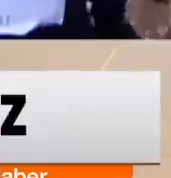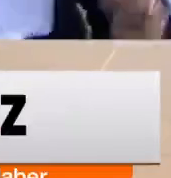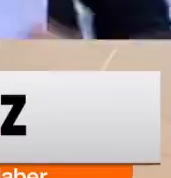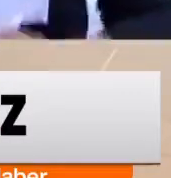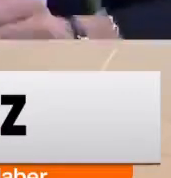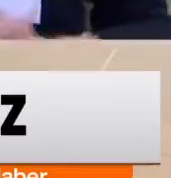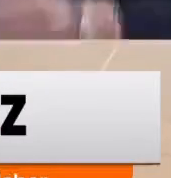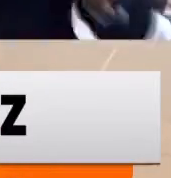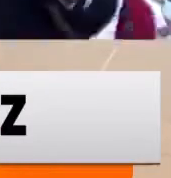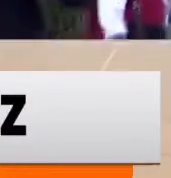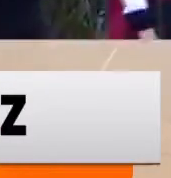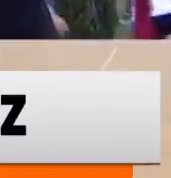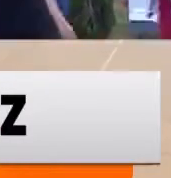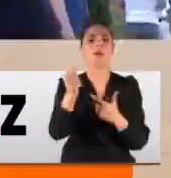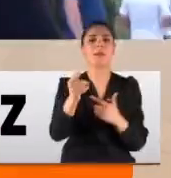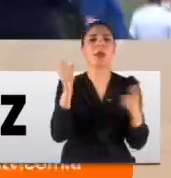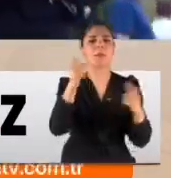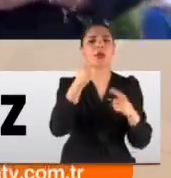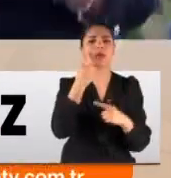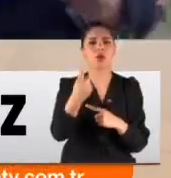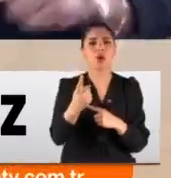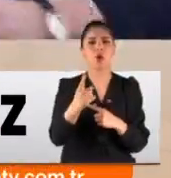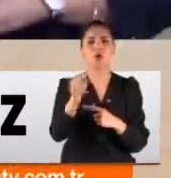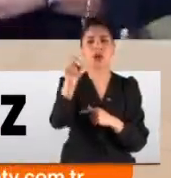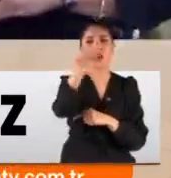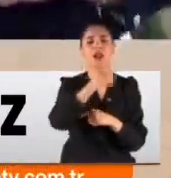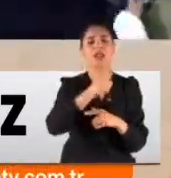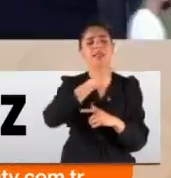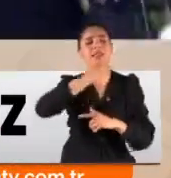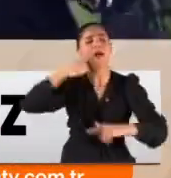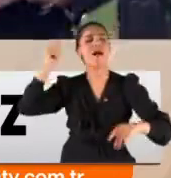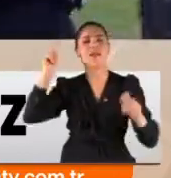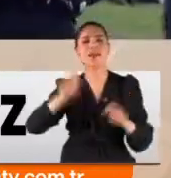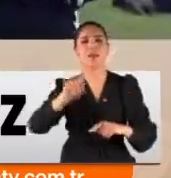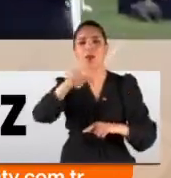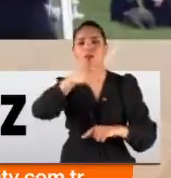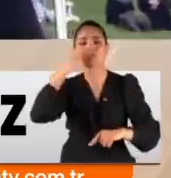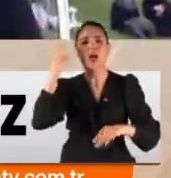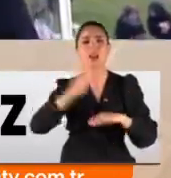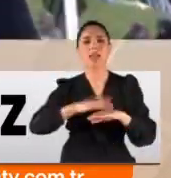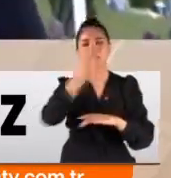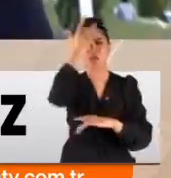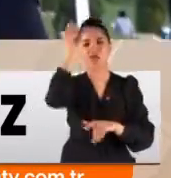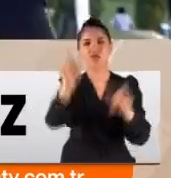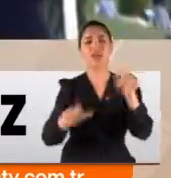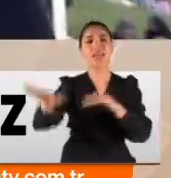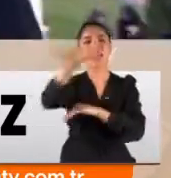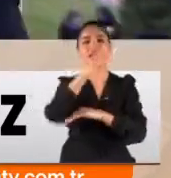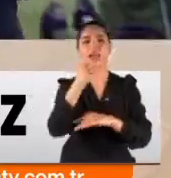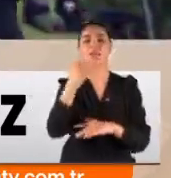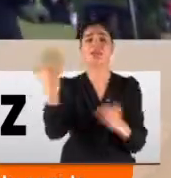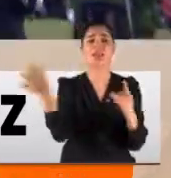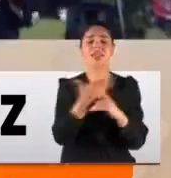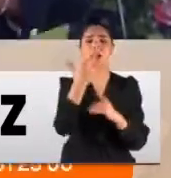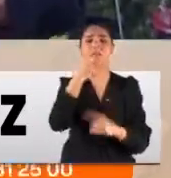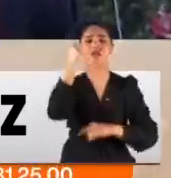topa, mermilere karşı polisinin yanında büyük bir destan yazdı. Ve o destanı yazan şehitlerimiz darbenin 5. yılında